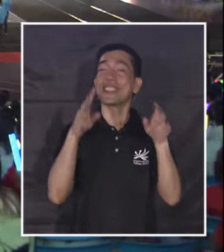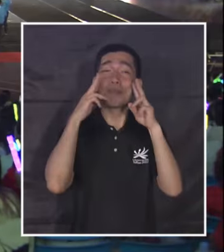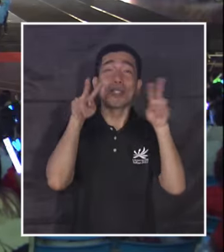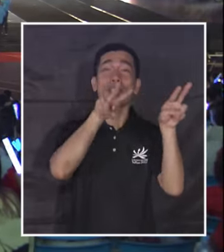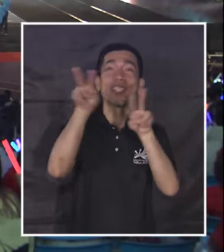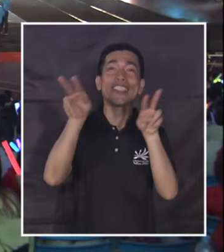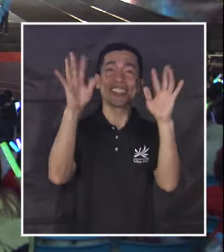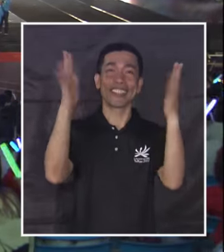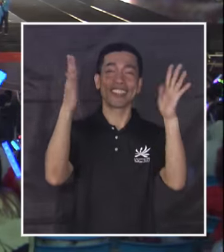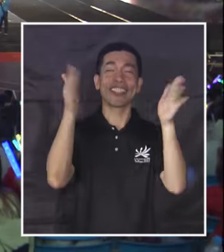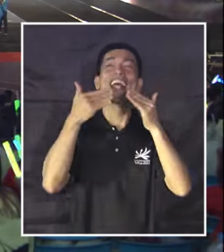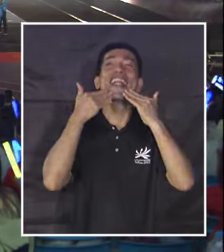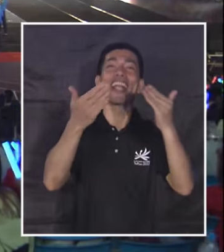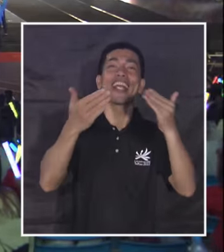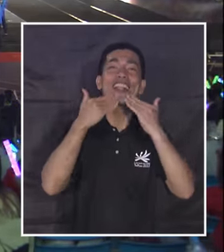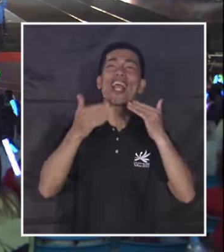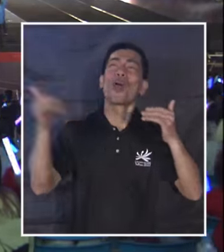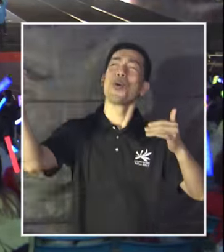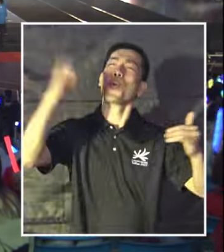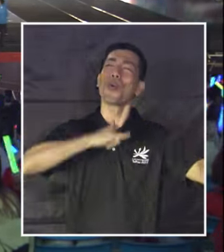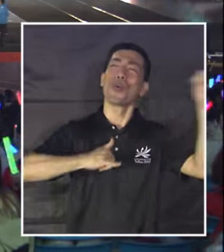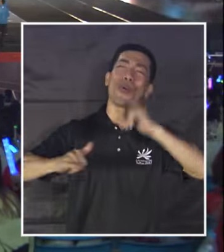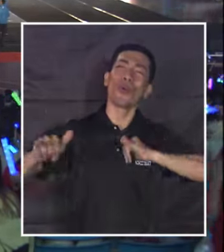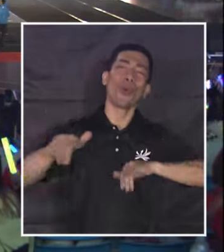远道而来。